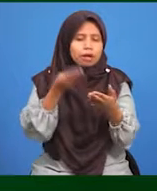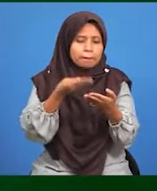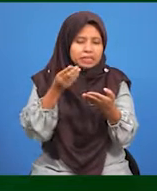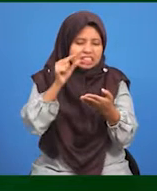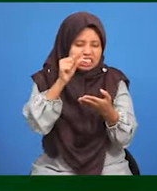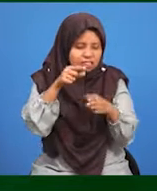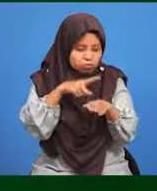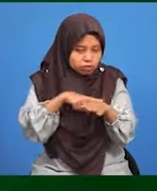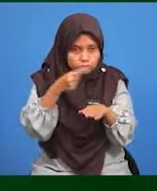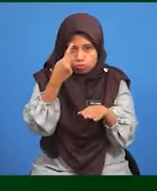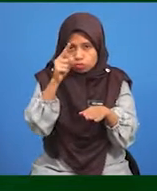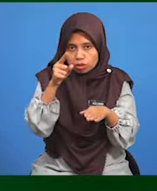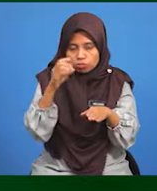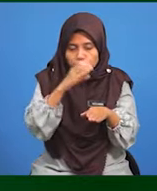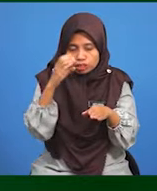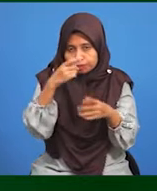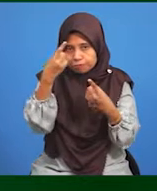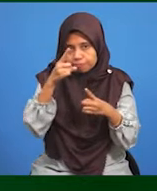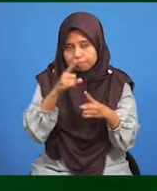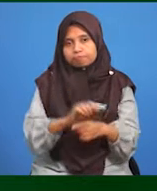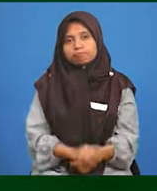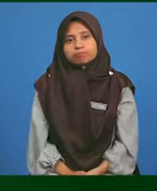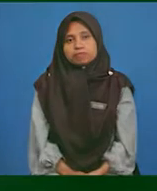kamu mencari jawaban